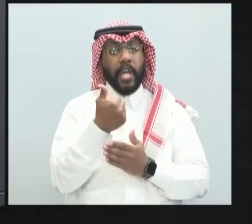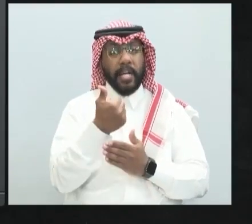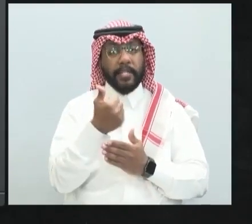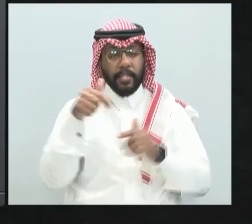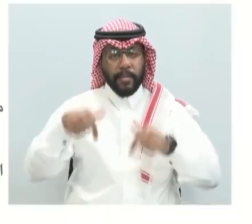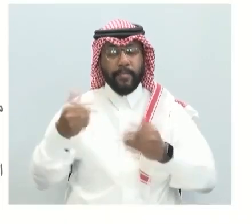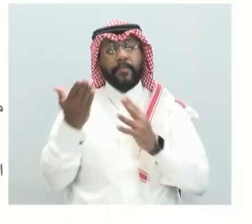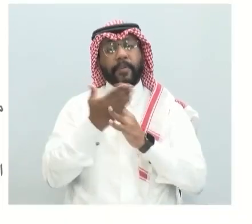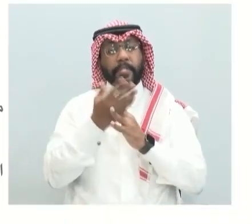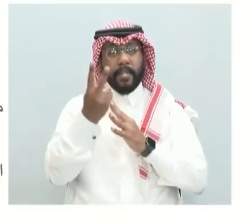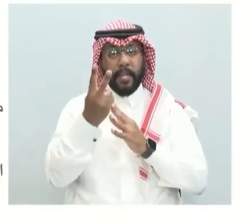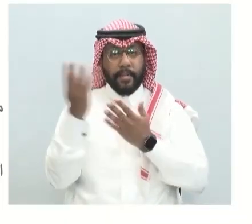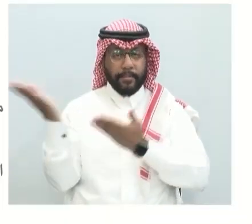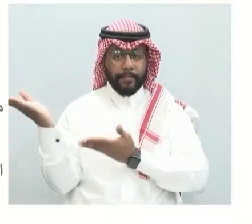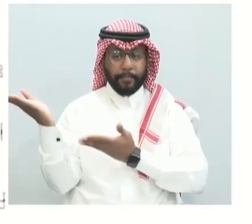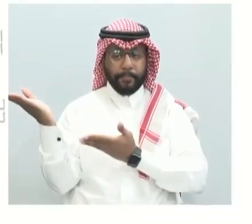الثاني